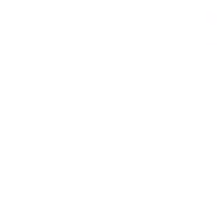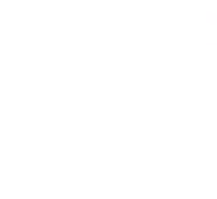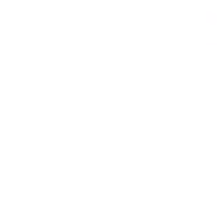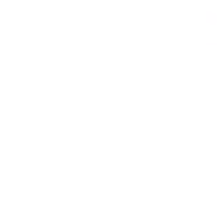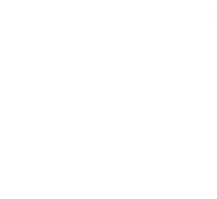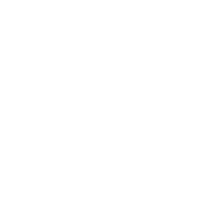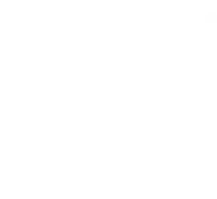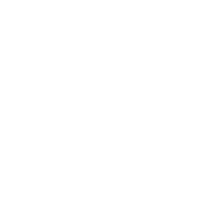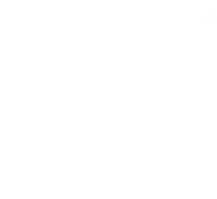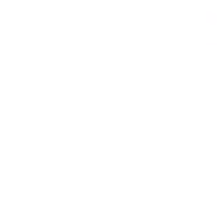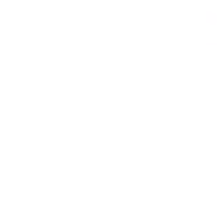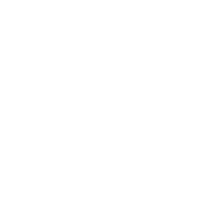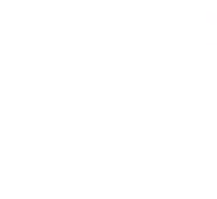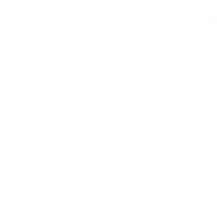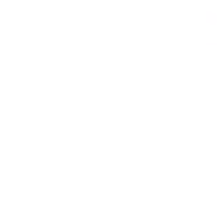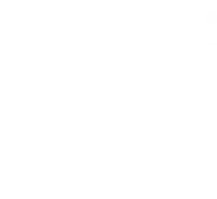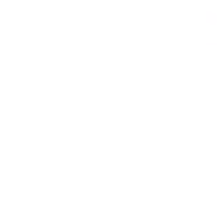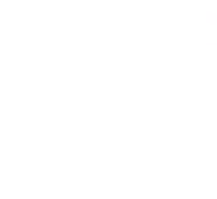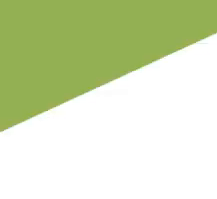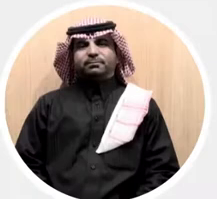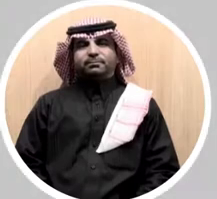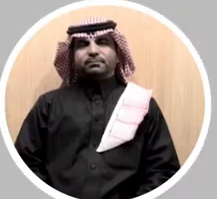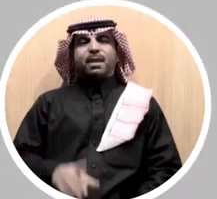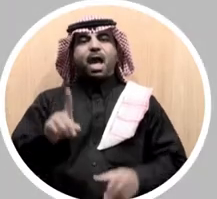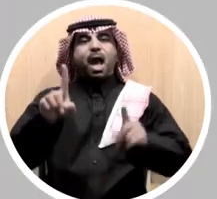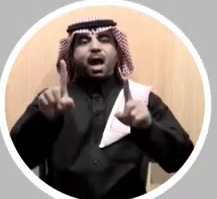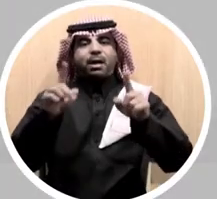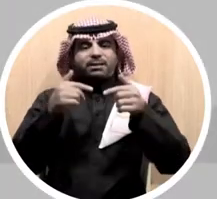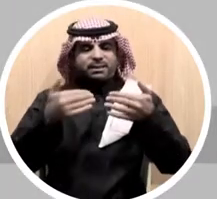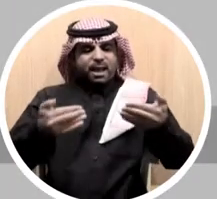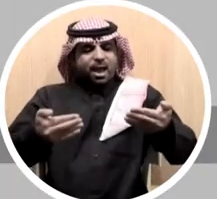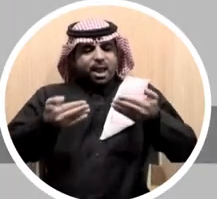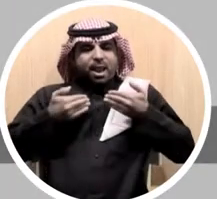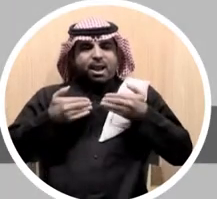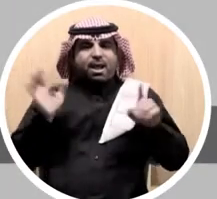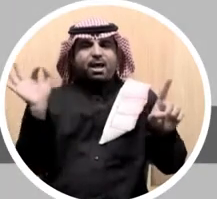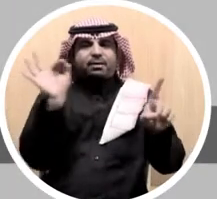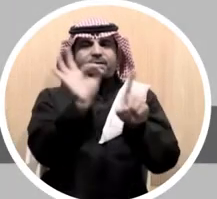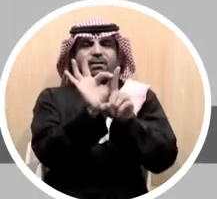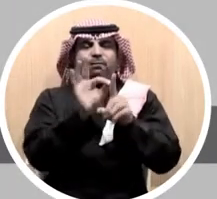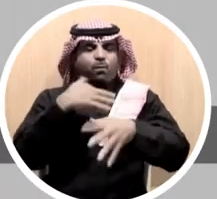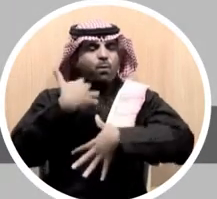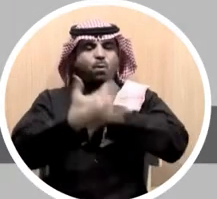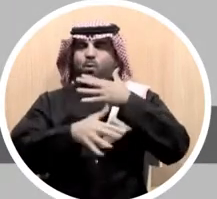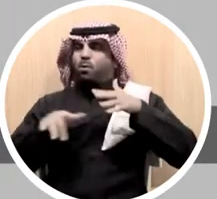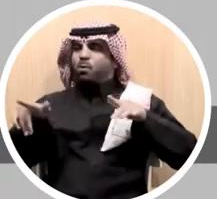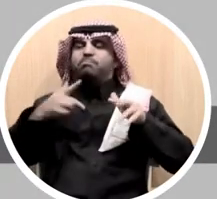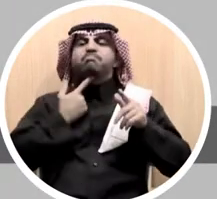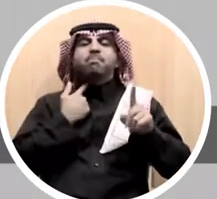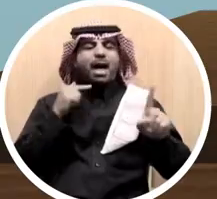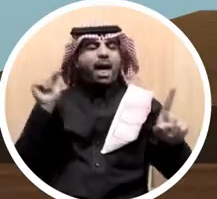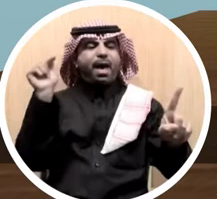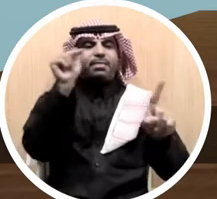تحريك صورة شعار شركة عارين ذوي الهمم. ينتقل الخريج من الجامعة. الاستقلالية هدف يسعى إليه